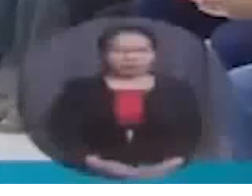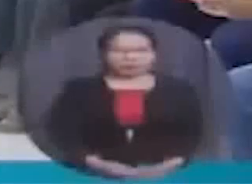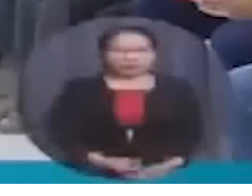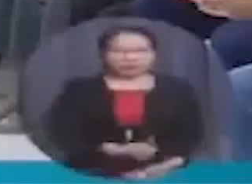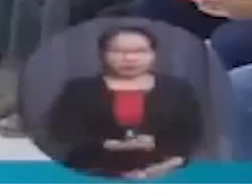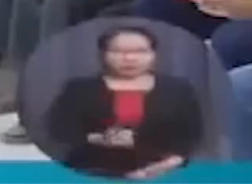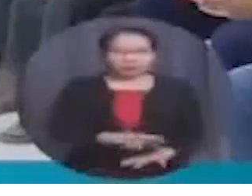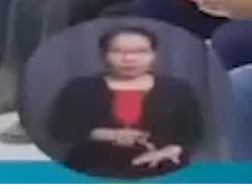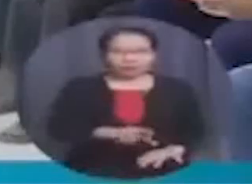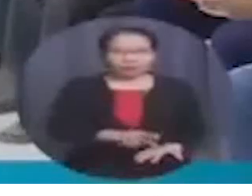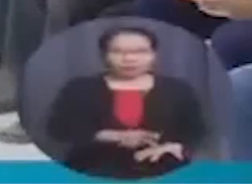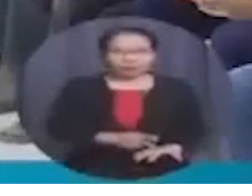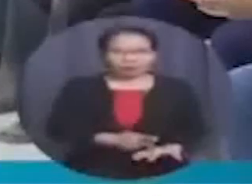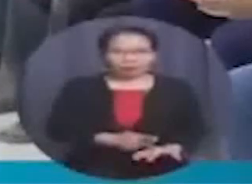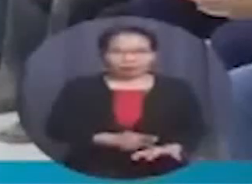kaya